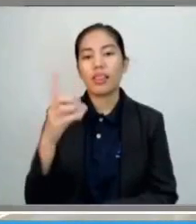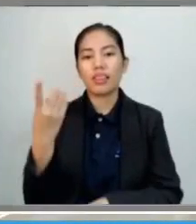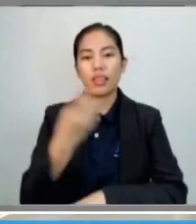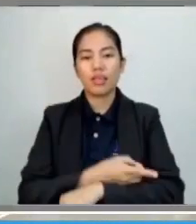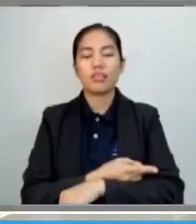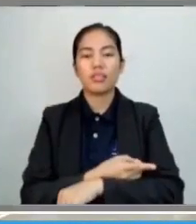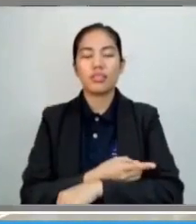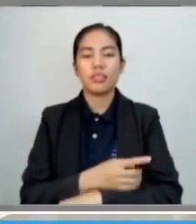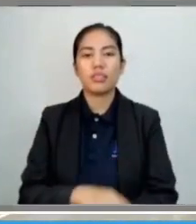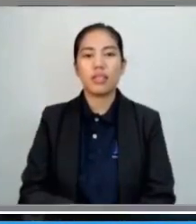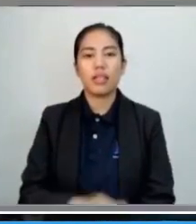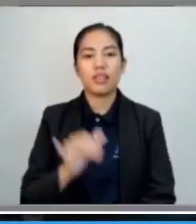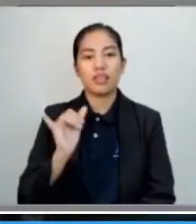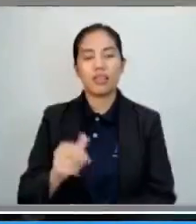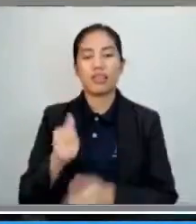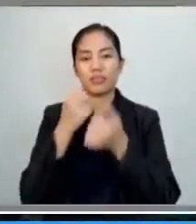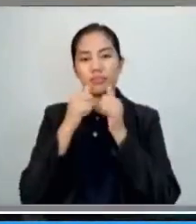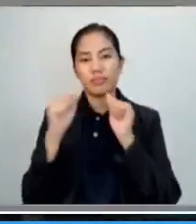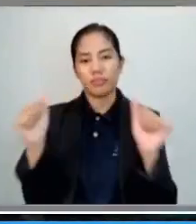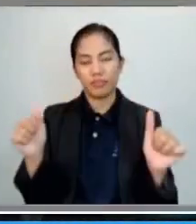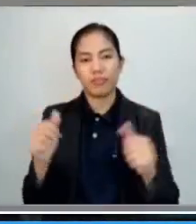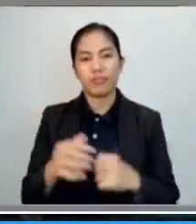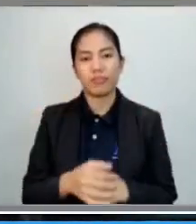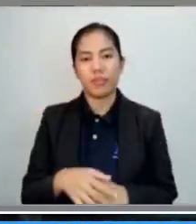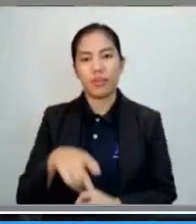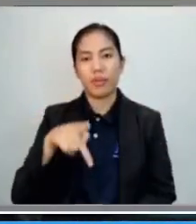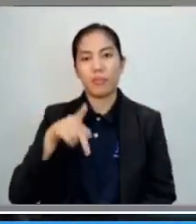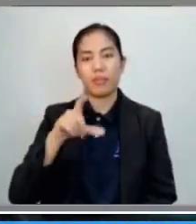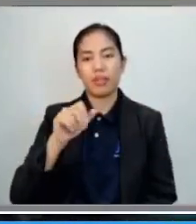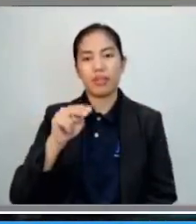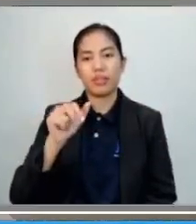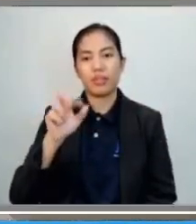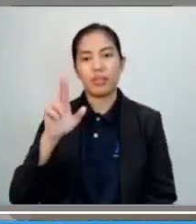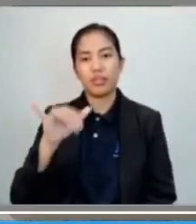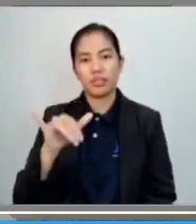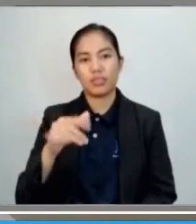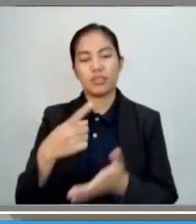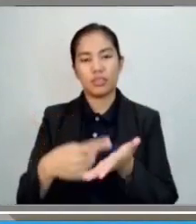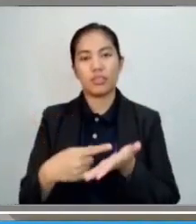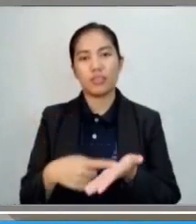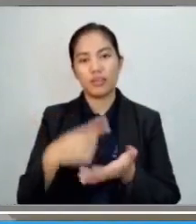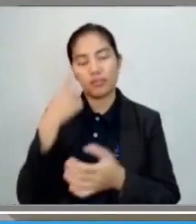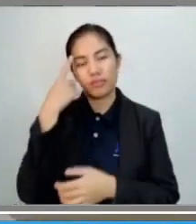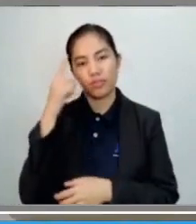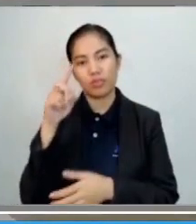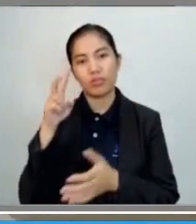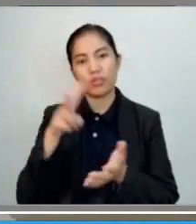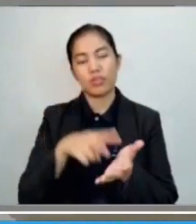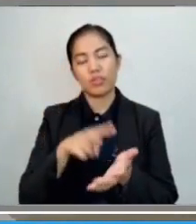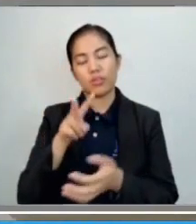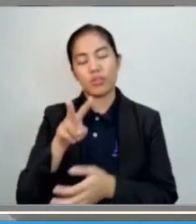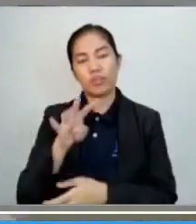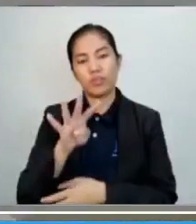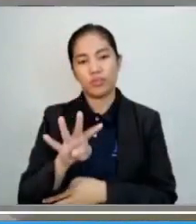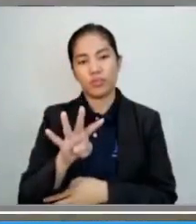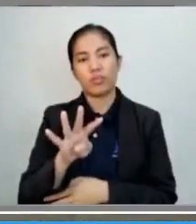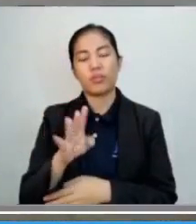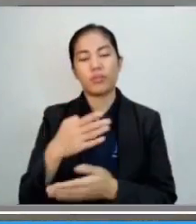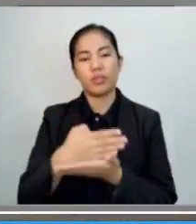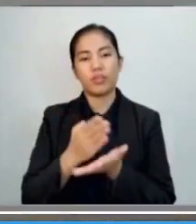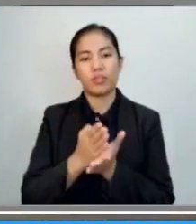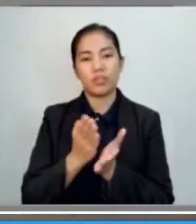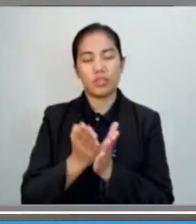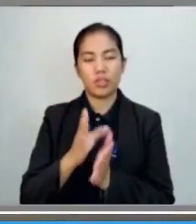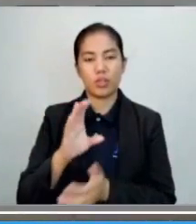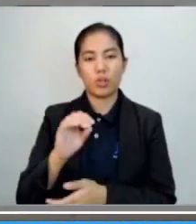Nabunyag yan sa gitna ng plenary deliberations ng Kamara para sa panukalang 2024 budget ng Commission on Audit. Naging mainit na usapin ang